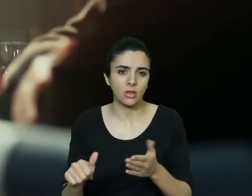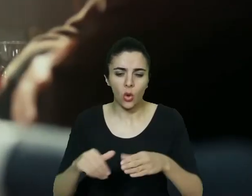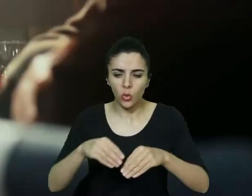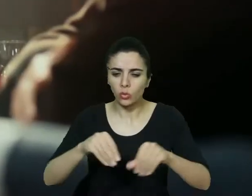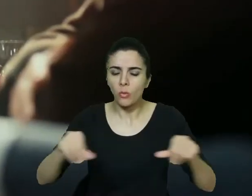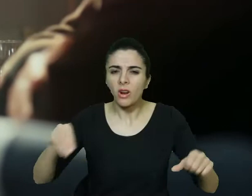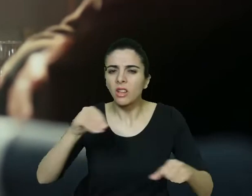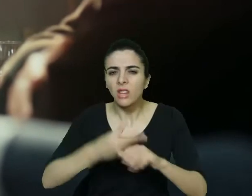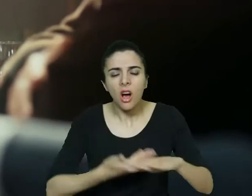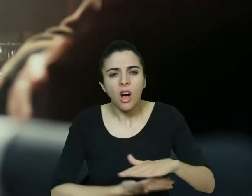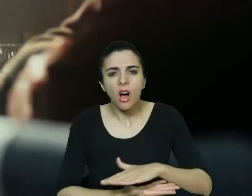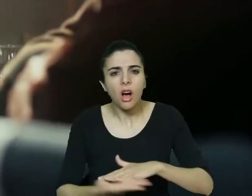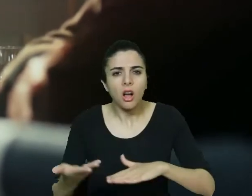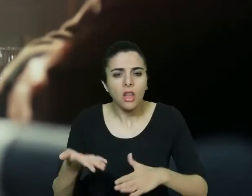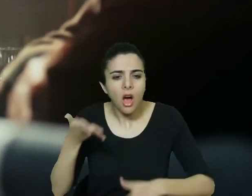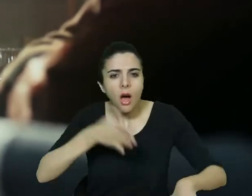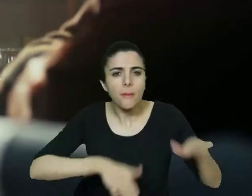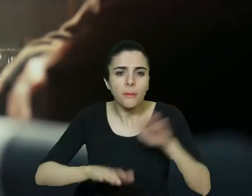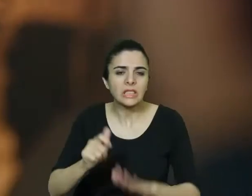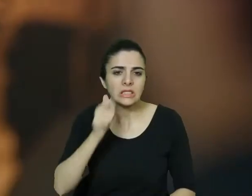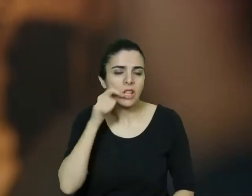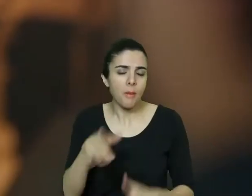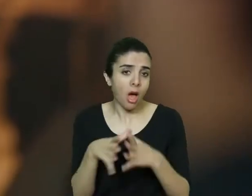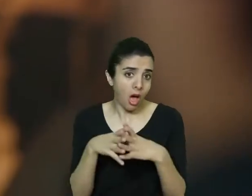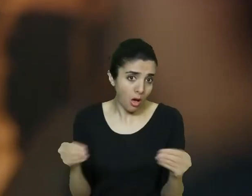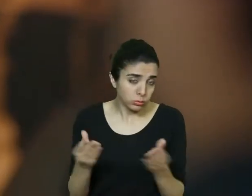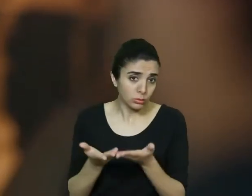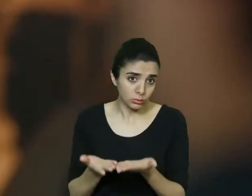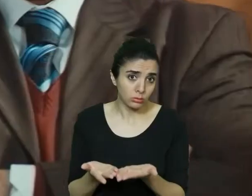Toprağın altına gömülen İslam.